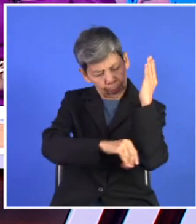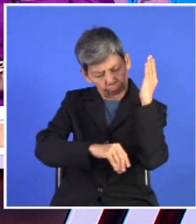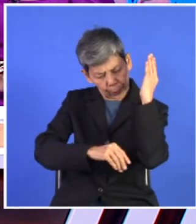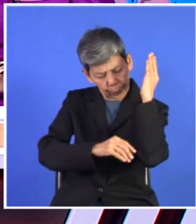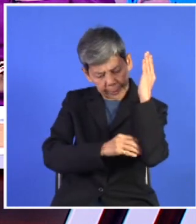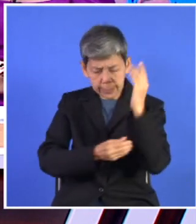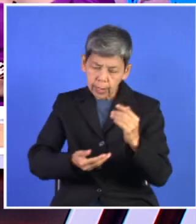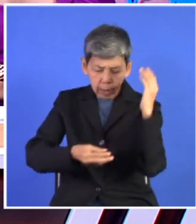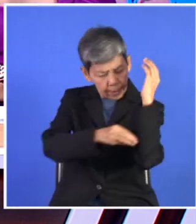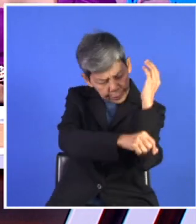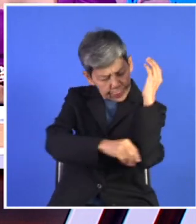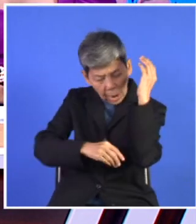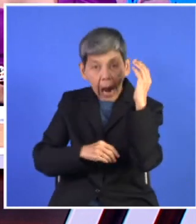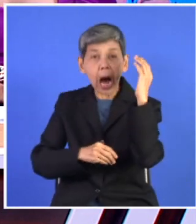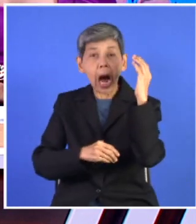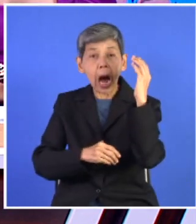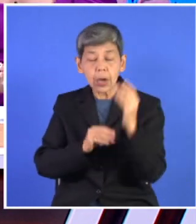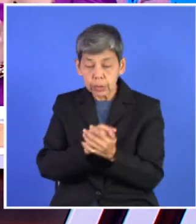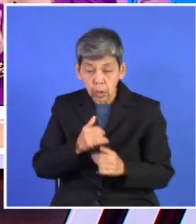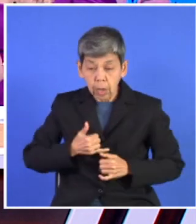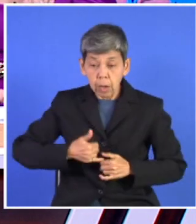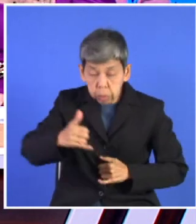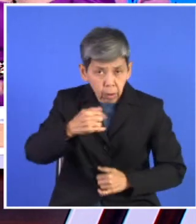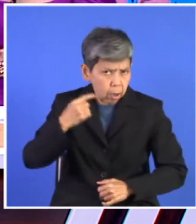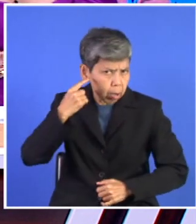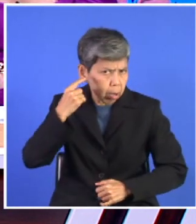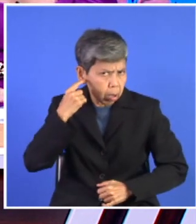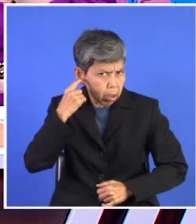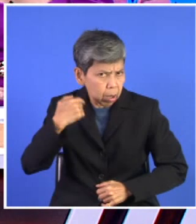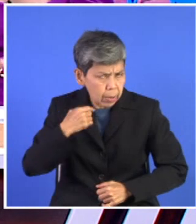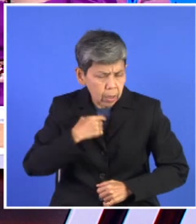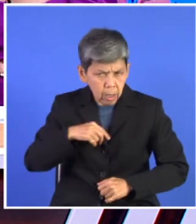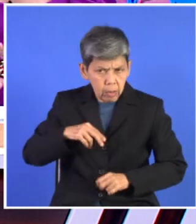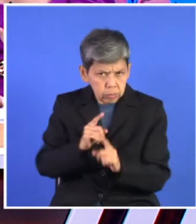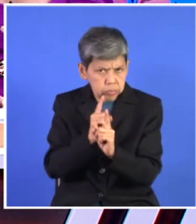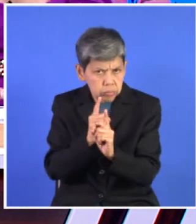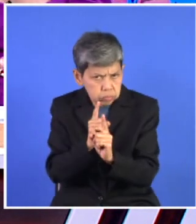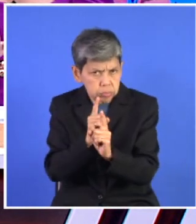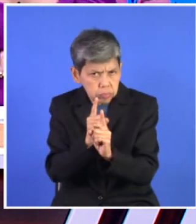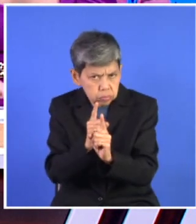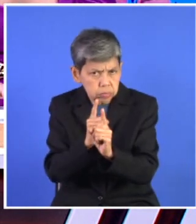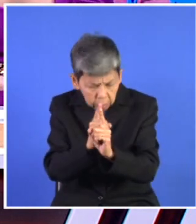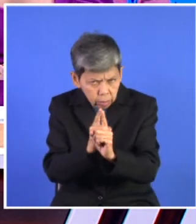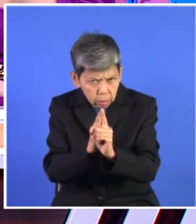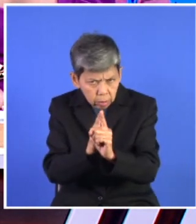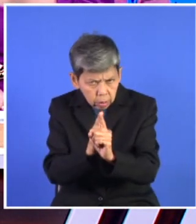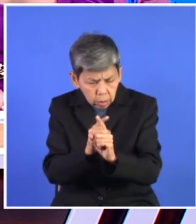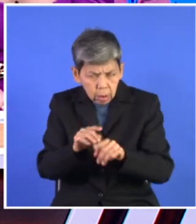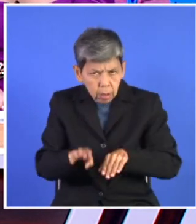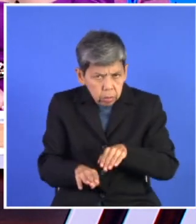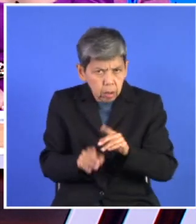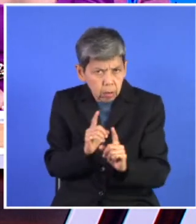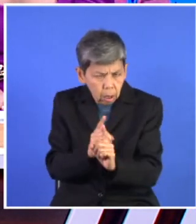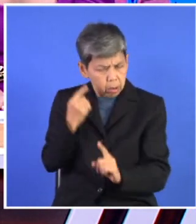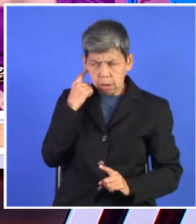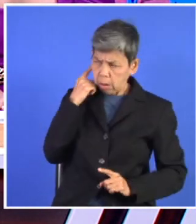าล์มสักหน่อยนะแต่ปรากฏว่าเข้าไปในสวนปุ๊บได้ยินเสียงคนเดินตามหลังเหมือนเหยียบใบไม้แห้ง อ๋อเหรอ กอบแกบกอบแกบแกบ